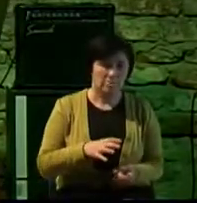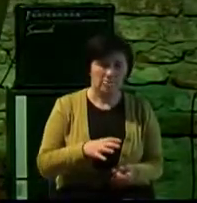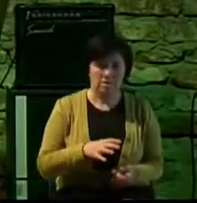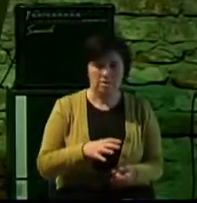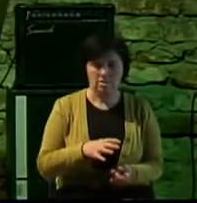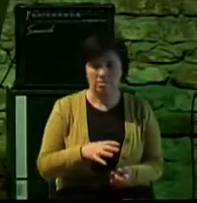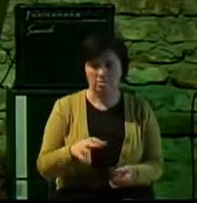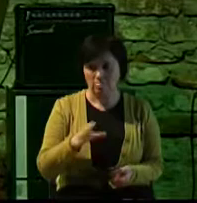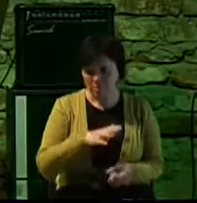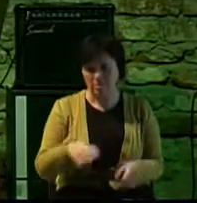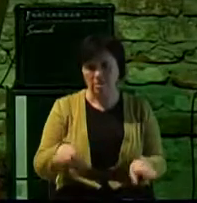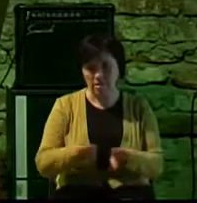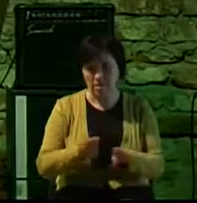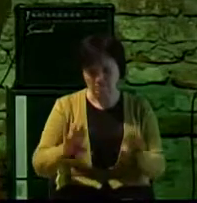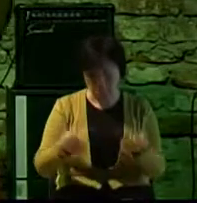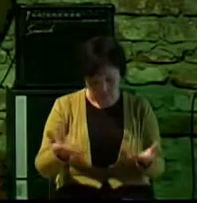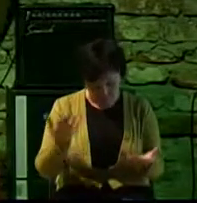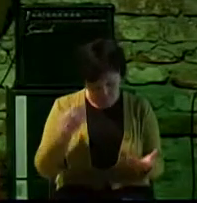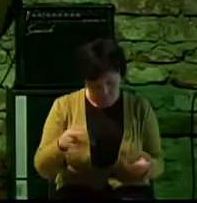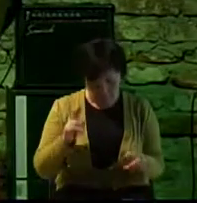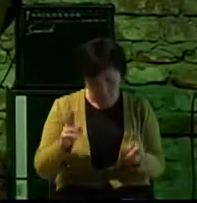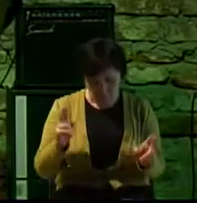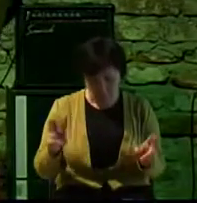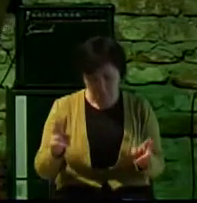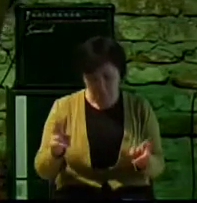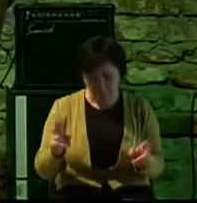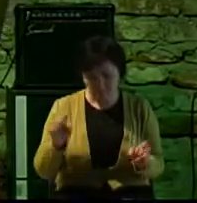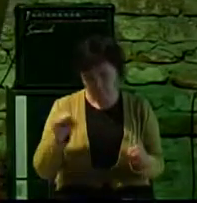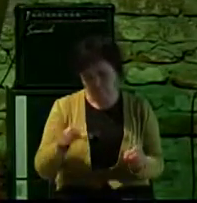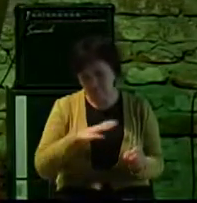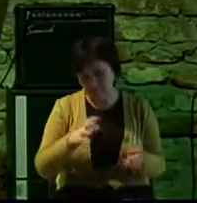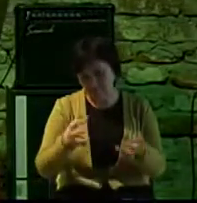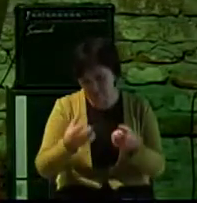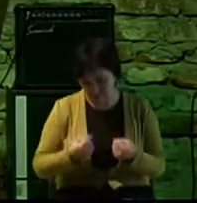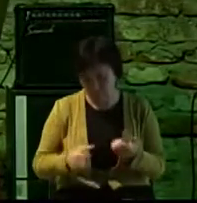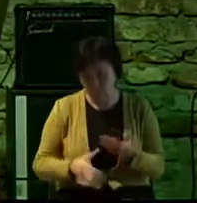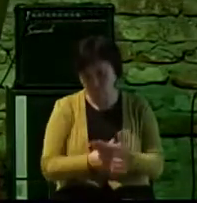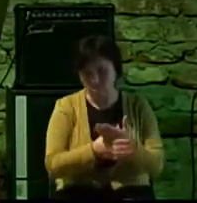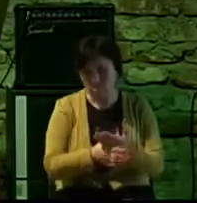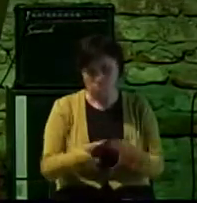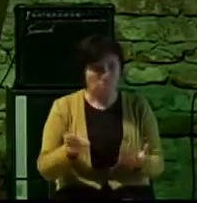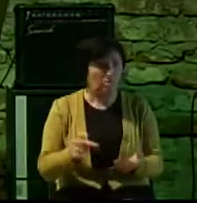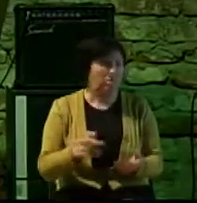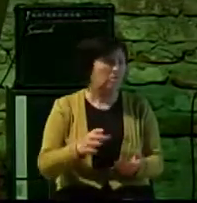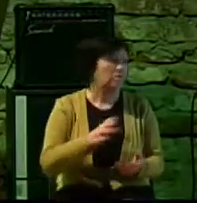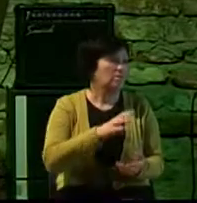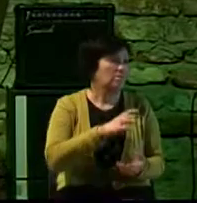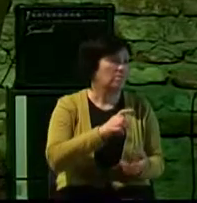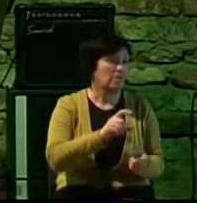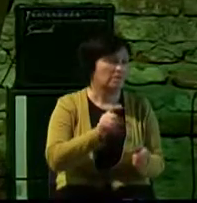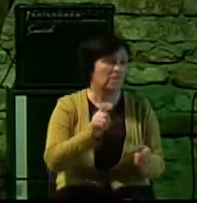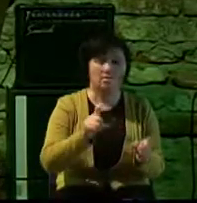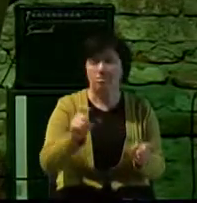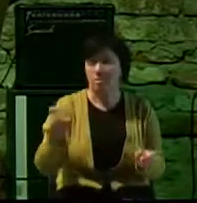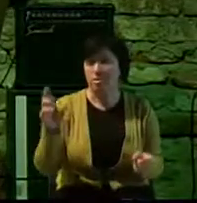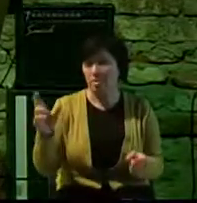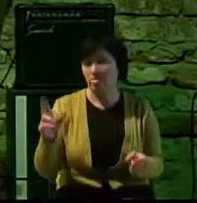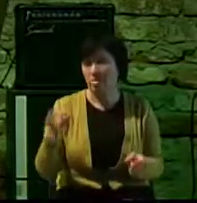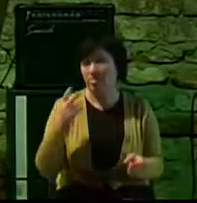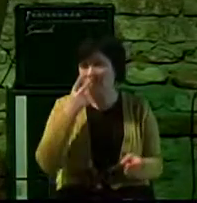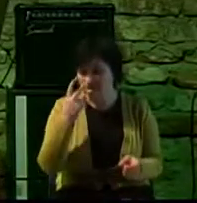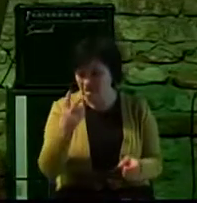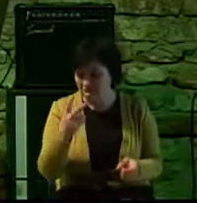и были такие случаи, когда кто-то мог бы принять помощь, но не нашлось никого, кто,